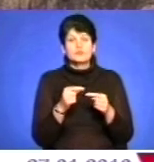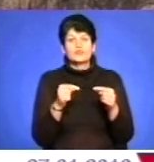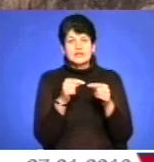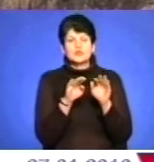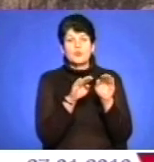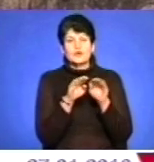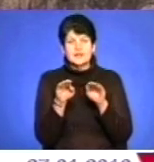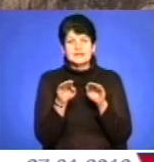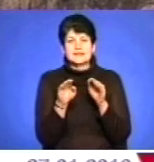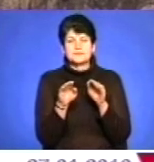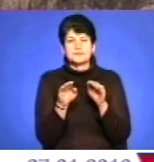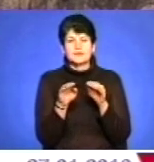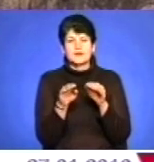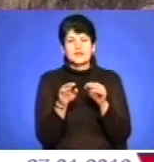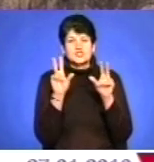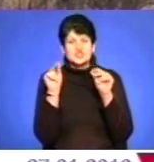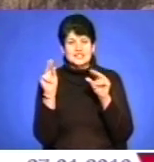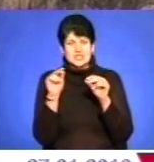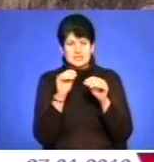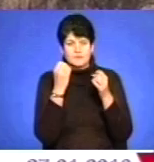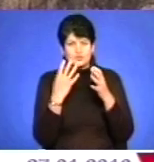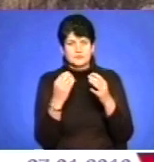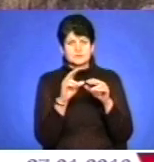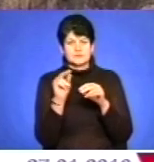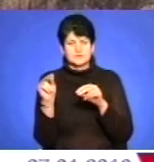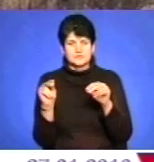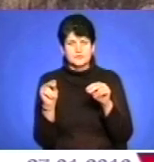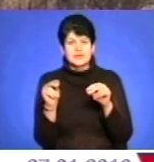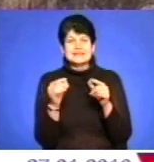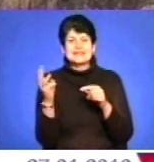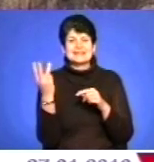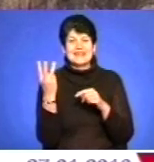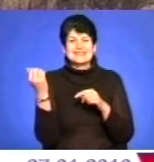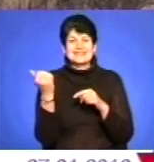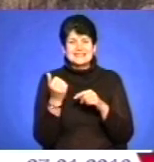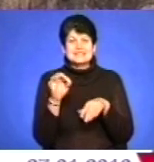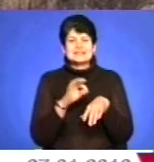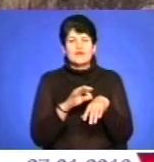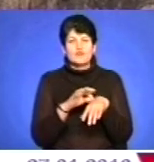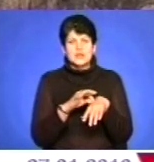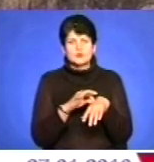порівняти абсолютні числа, то за третій тиждень захворіло